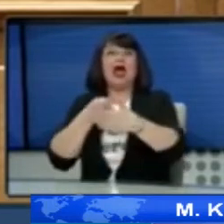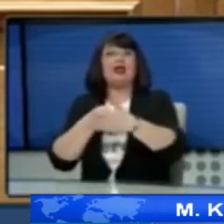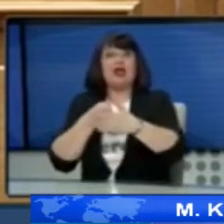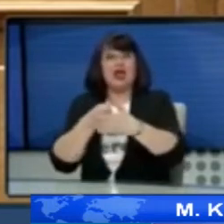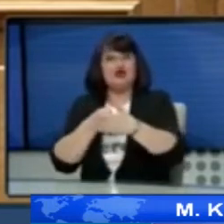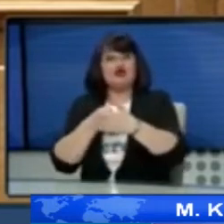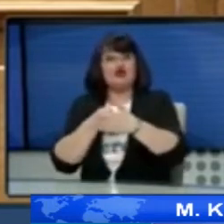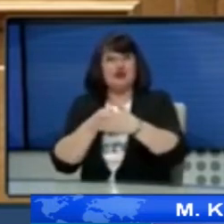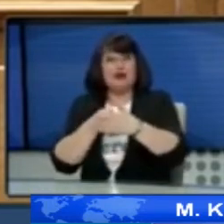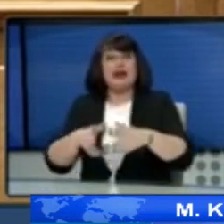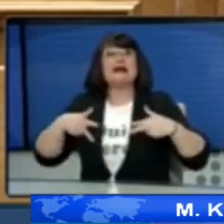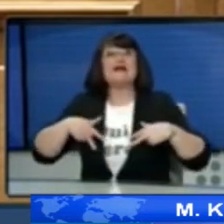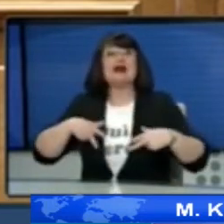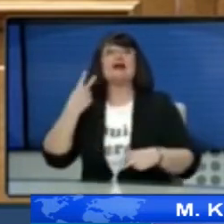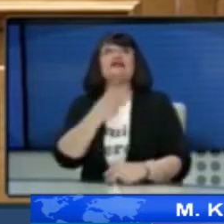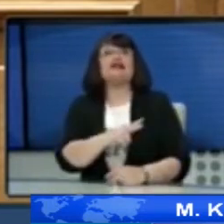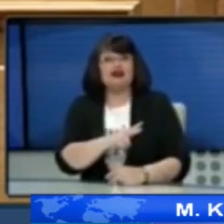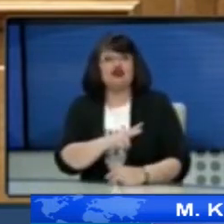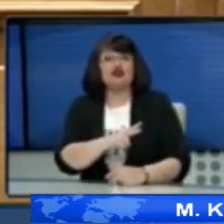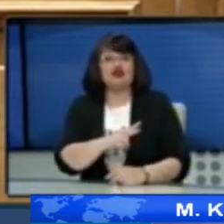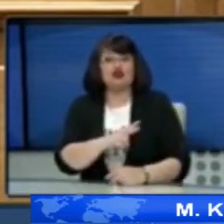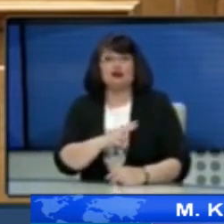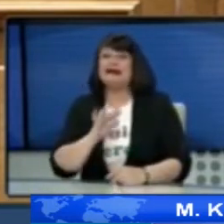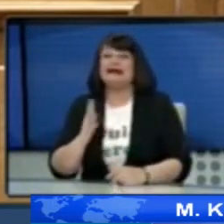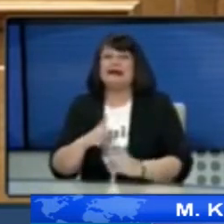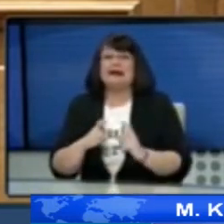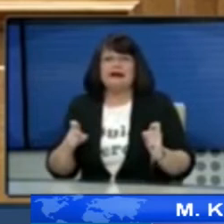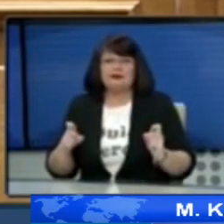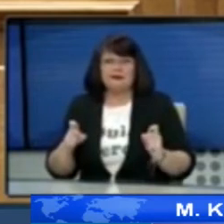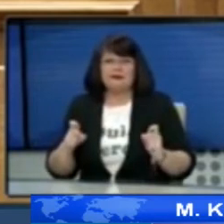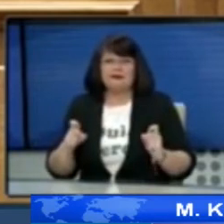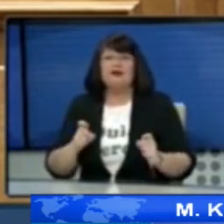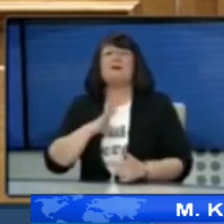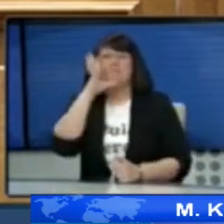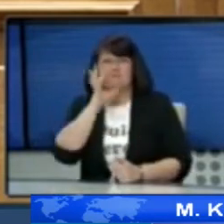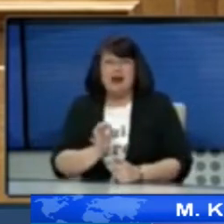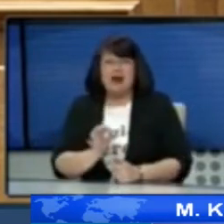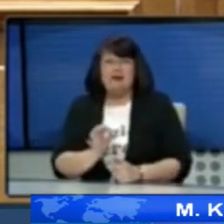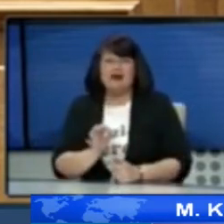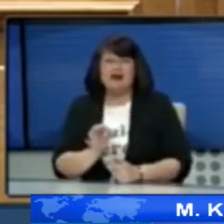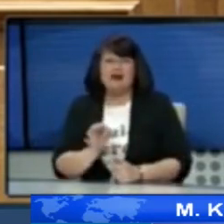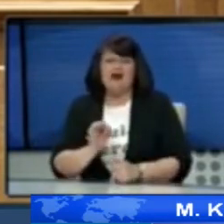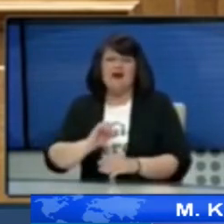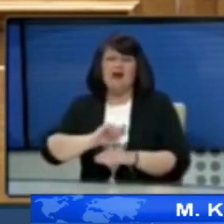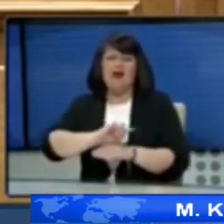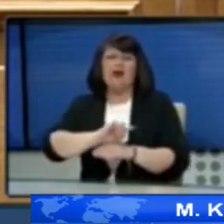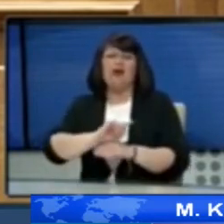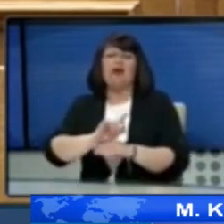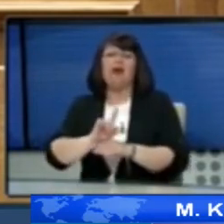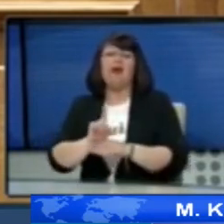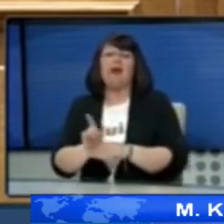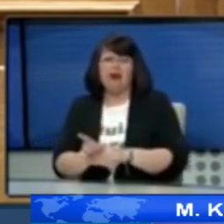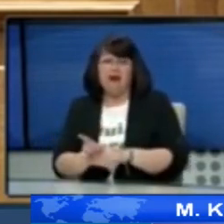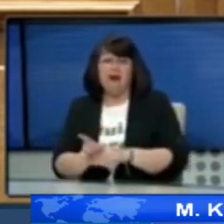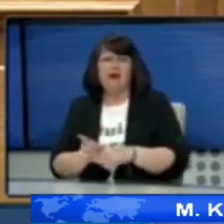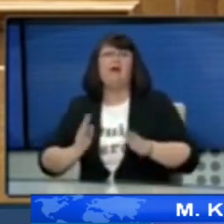δημιουργούνται, με την κυβέρνησή σας να έχει κατεβάσει στην κυριολεξία ταχύτητα και τους υπουργούς να βρίσκονται